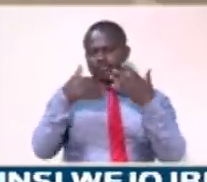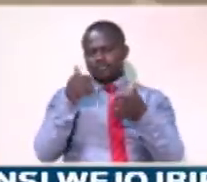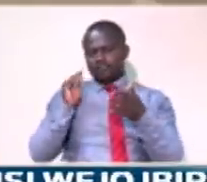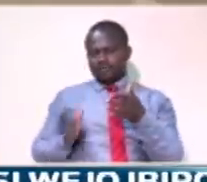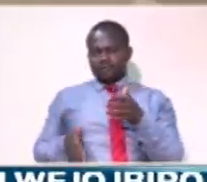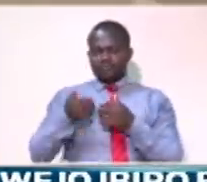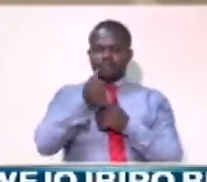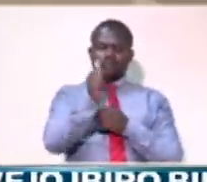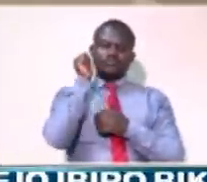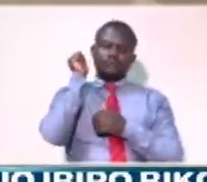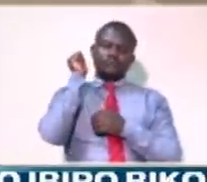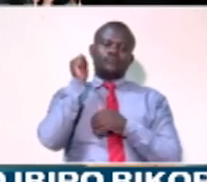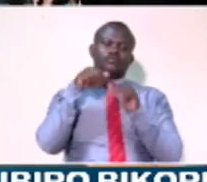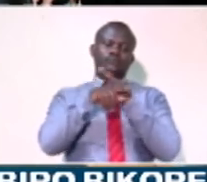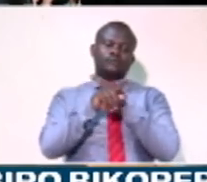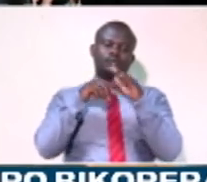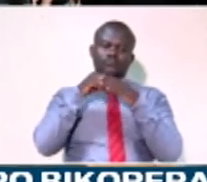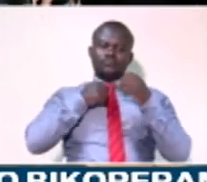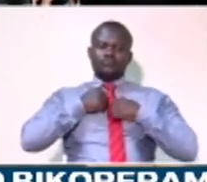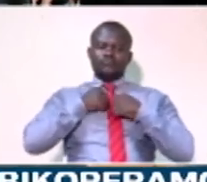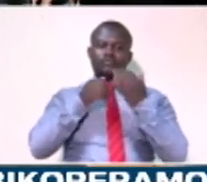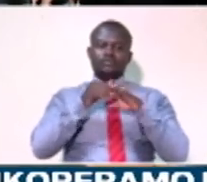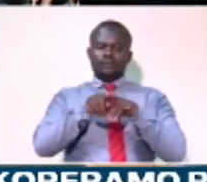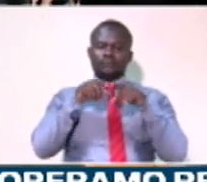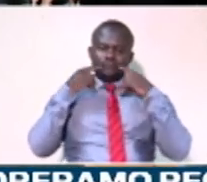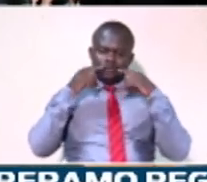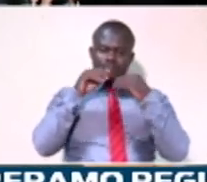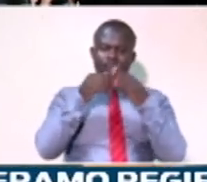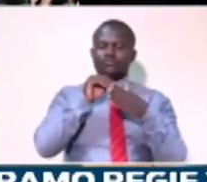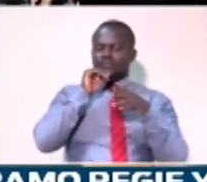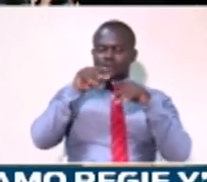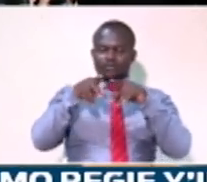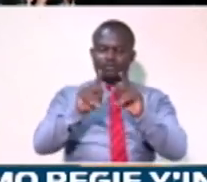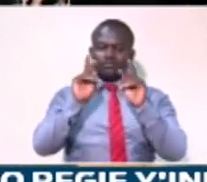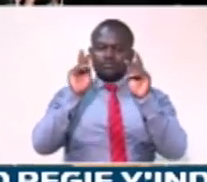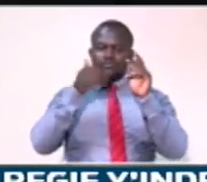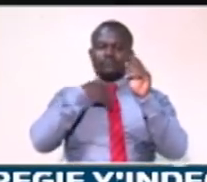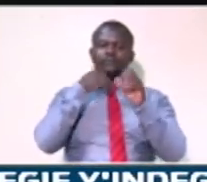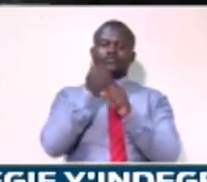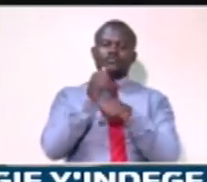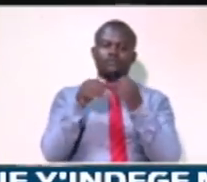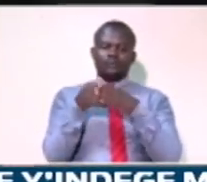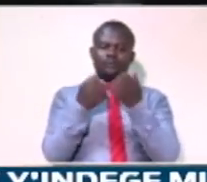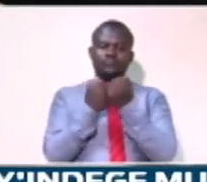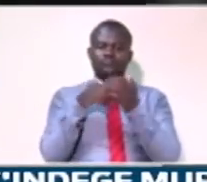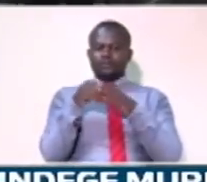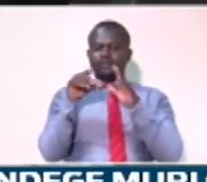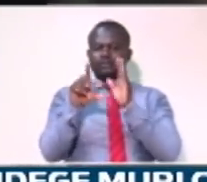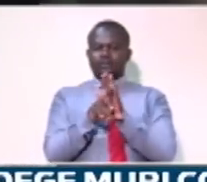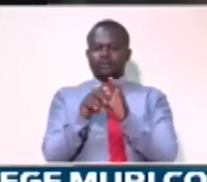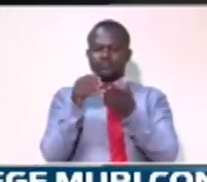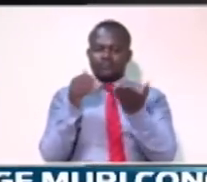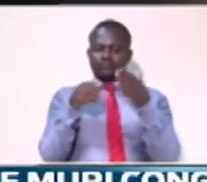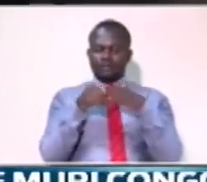ye Urwego rw'abinjira n'abasohoka mu Rwanda narwo ruvuga ko rwasanze nta ruhushya rwo gukorera umwuga w'ubwunganizi mu mategeko ku butaka bw'u